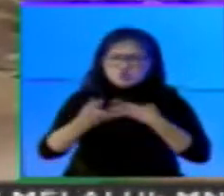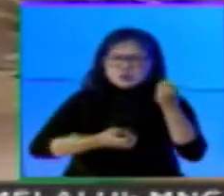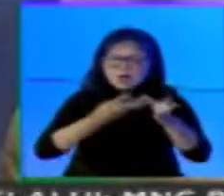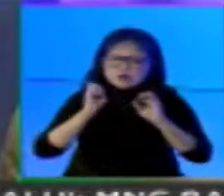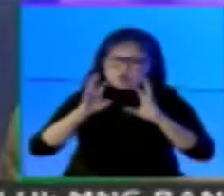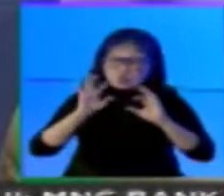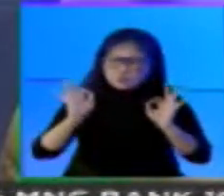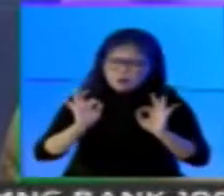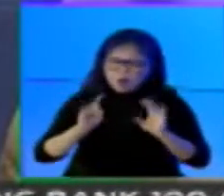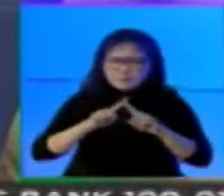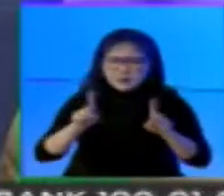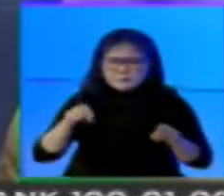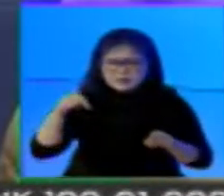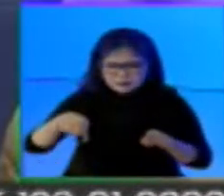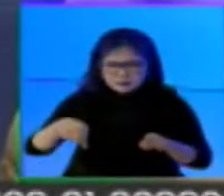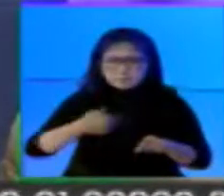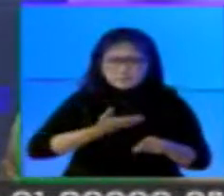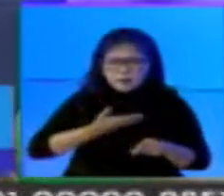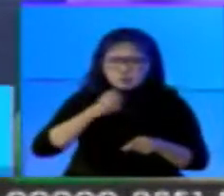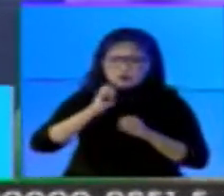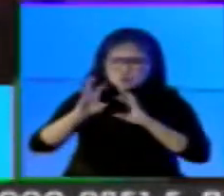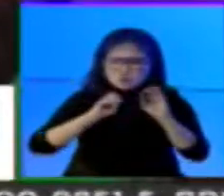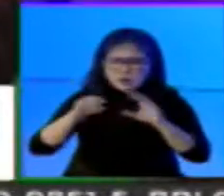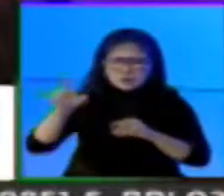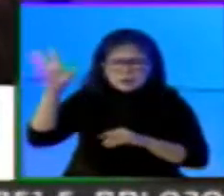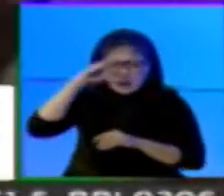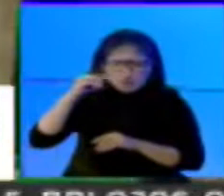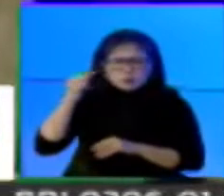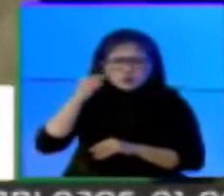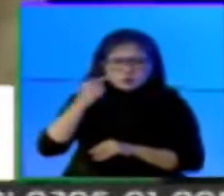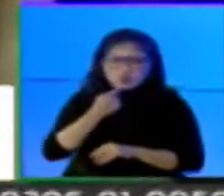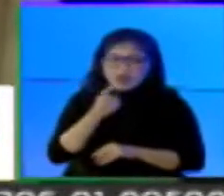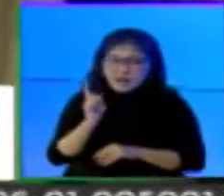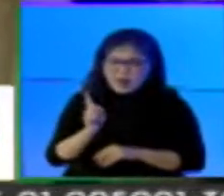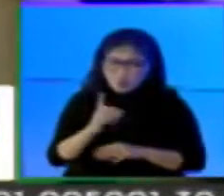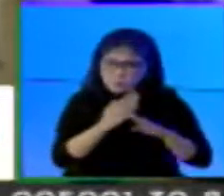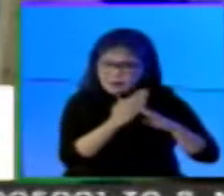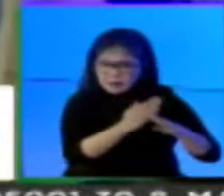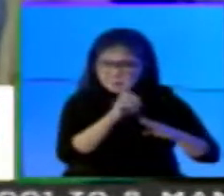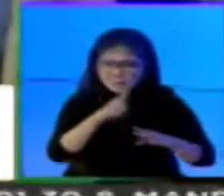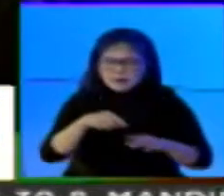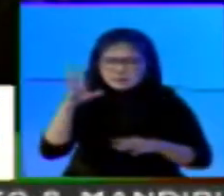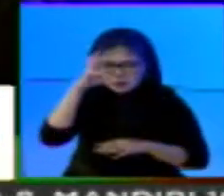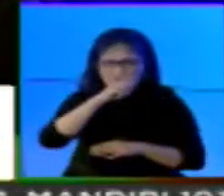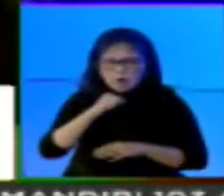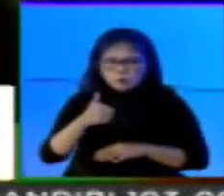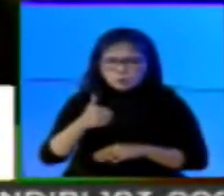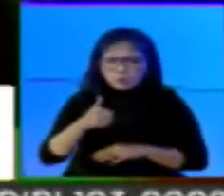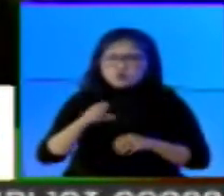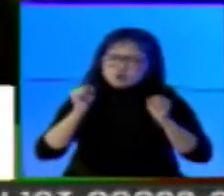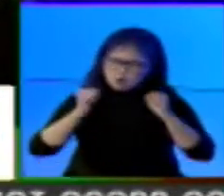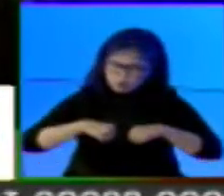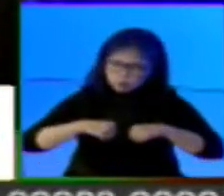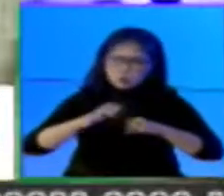pasar, namun mayoritas pedagang mengaku telah mendengar wacana larangan penggunaan kantong plastik sekali pakai. Mereka pun setuju dan mengharapkan